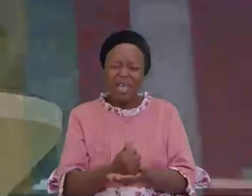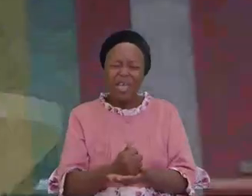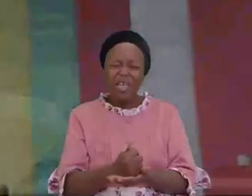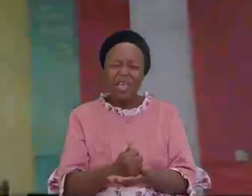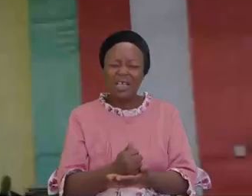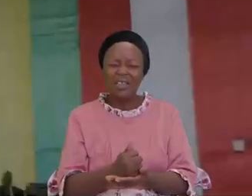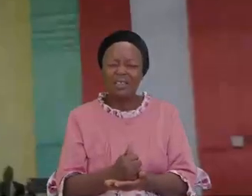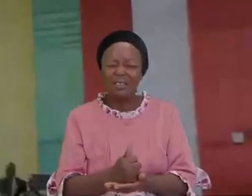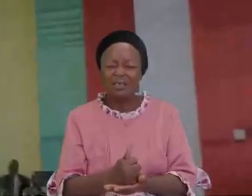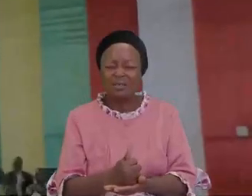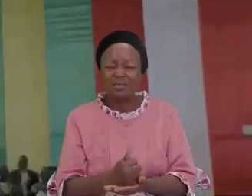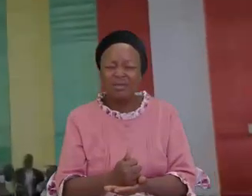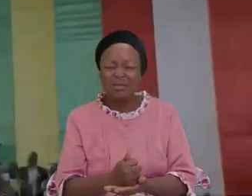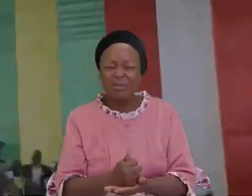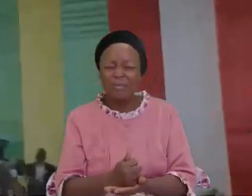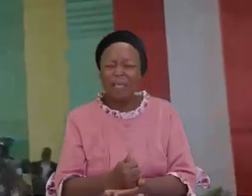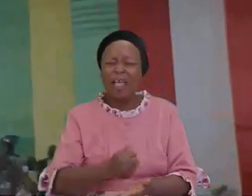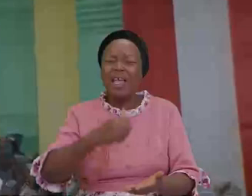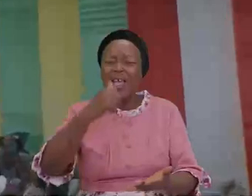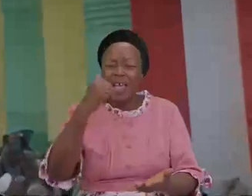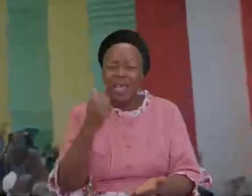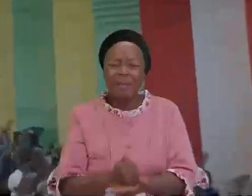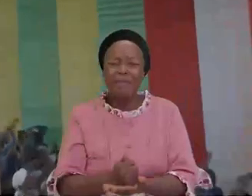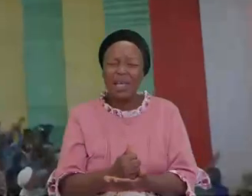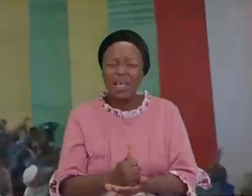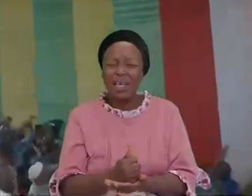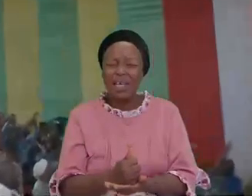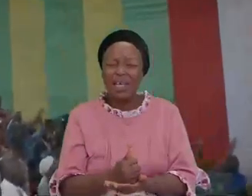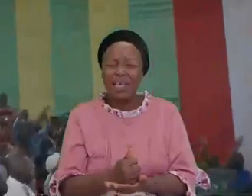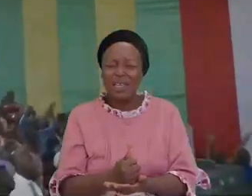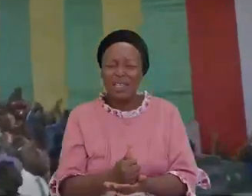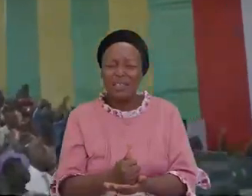Amen! Pour vous, amen!